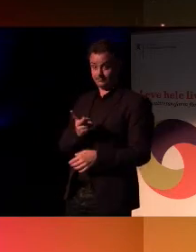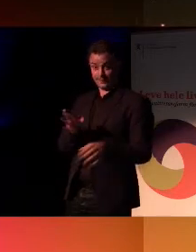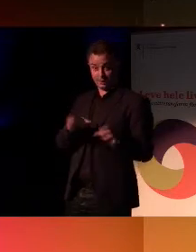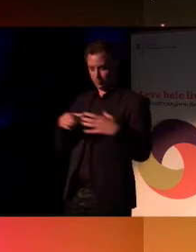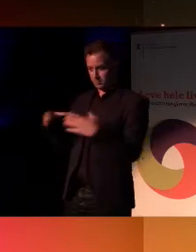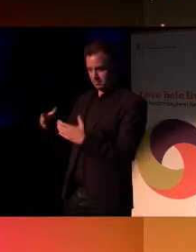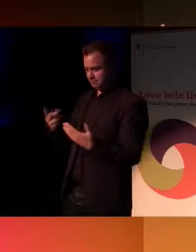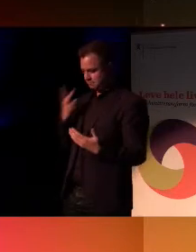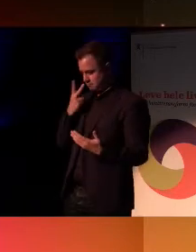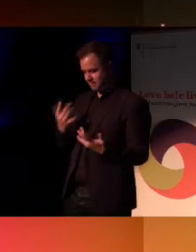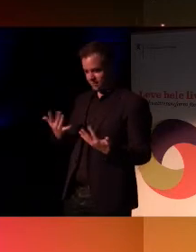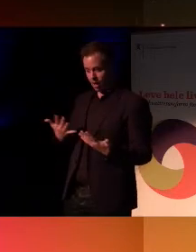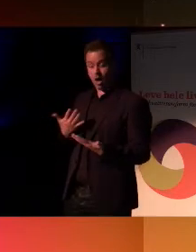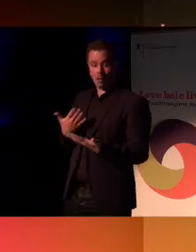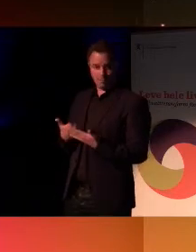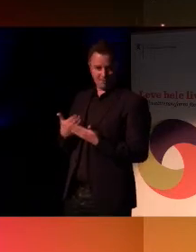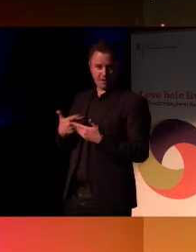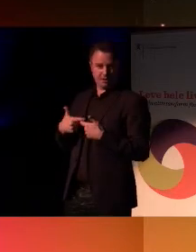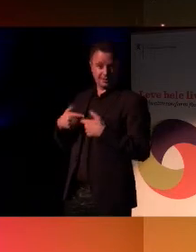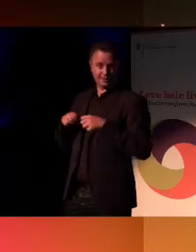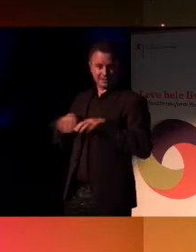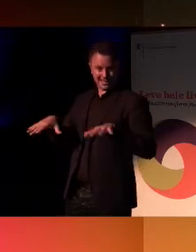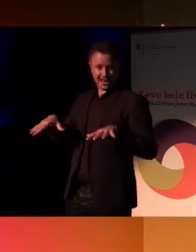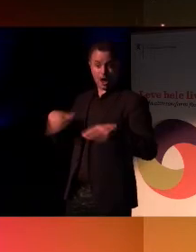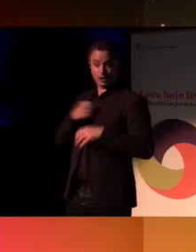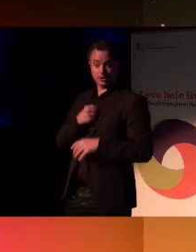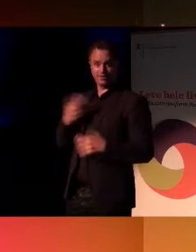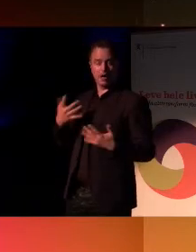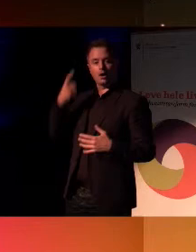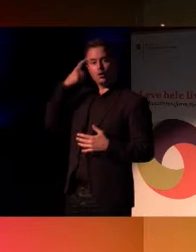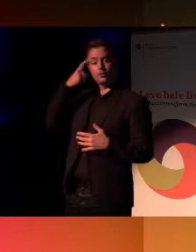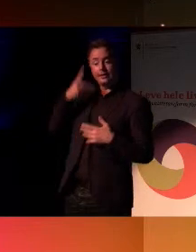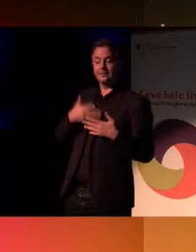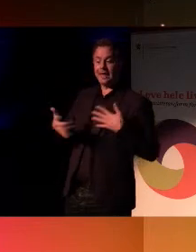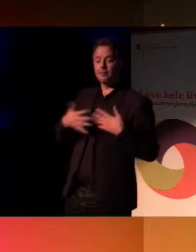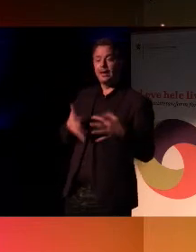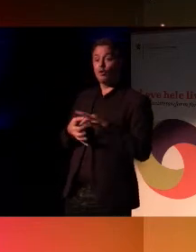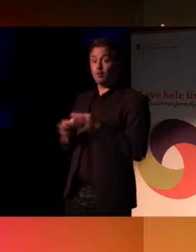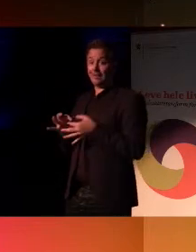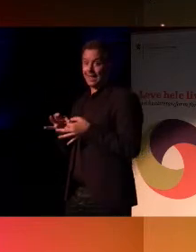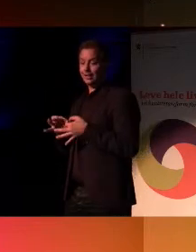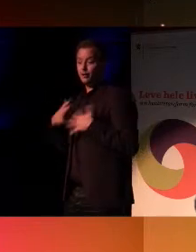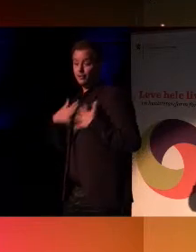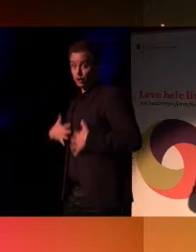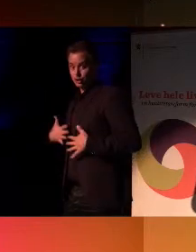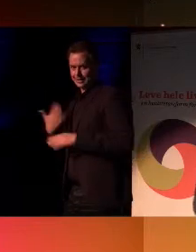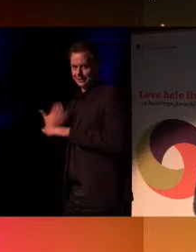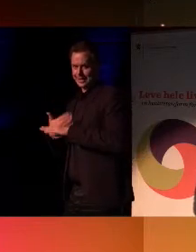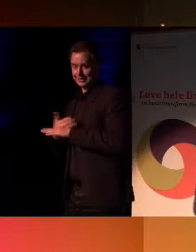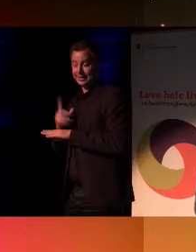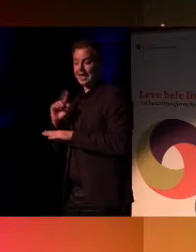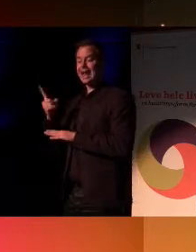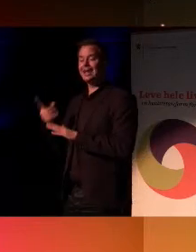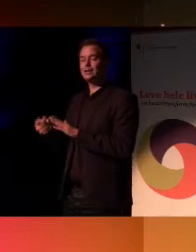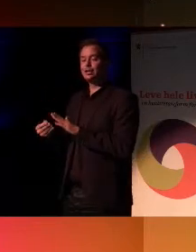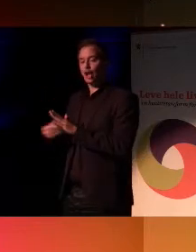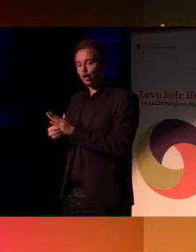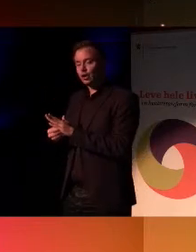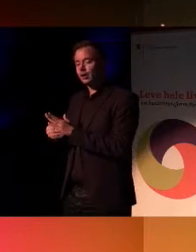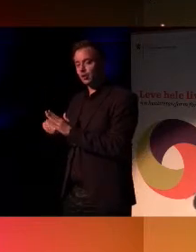anbefalt behandling for generalisert angst, kognitiv terapi, kombinert med enten fysisk trening eller støtte- eller